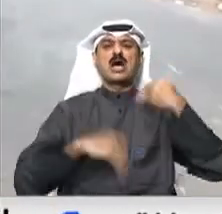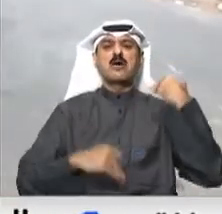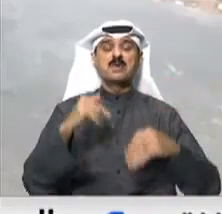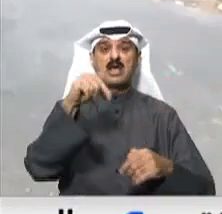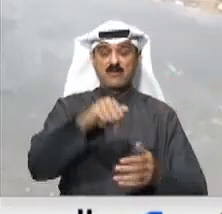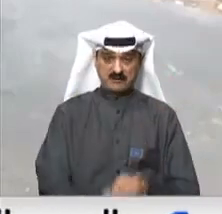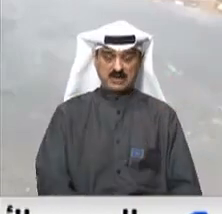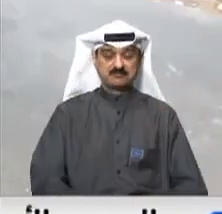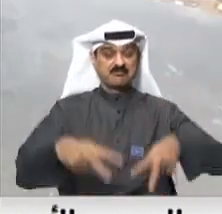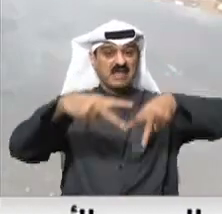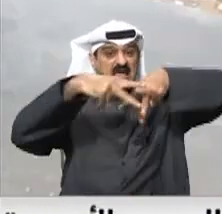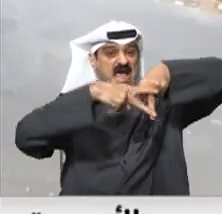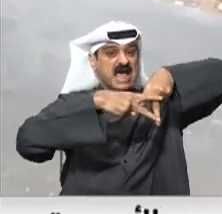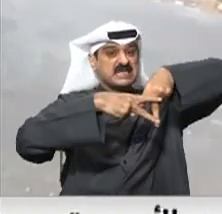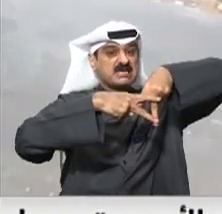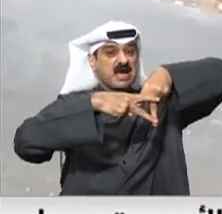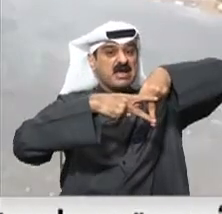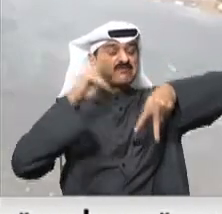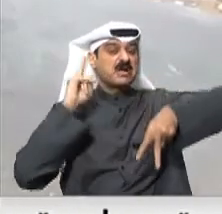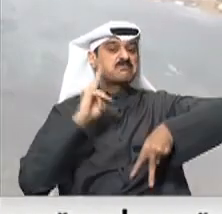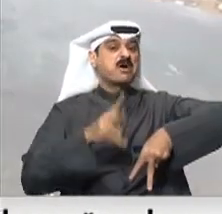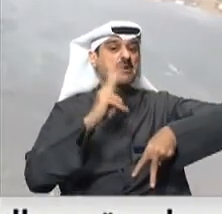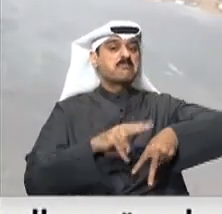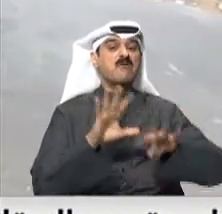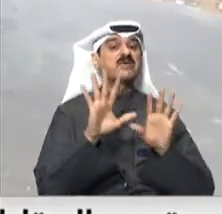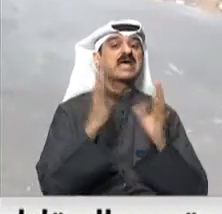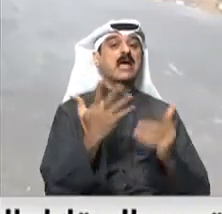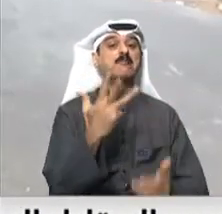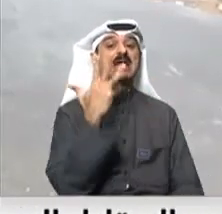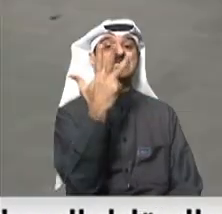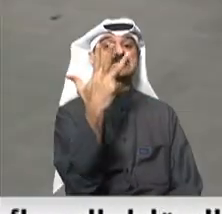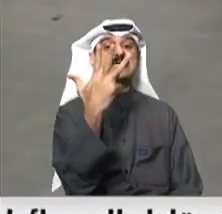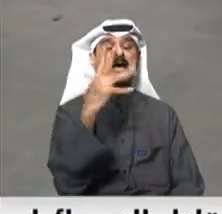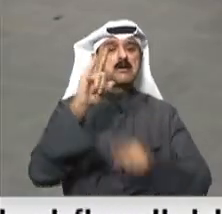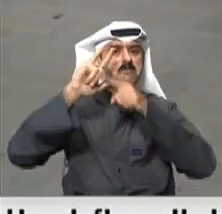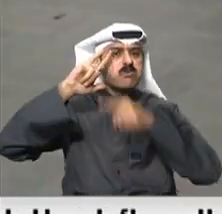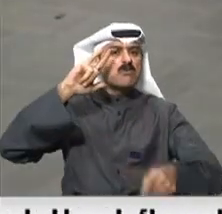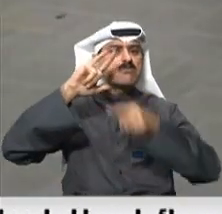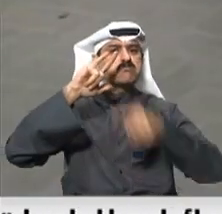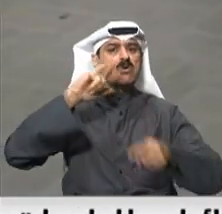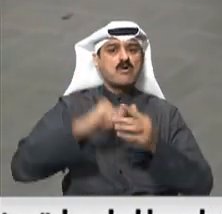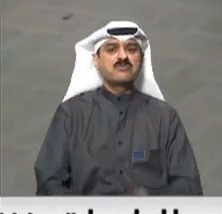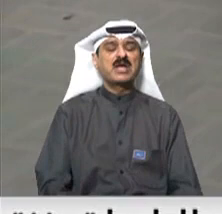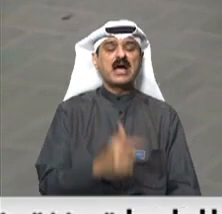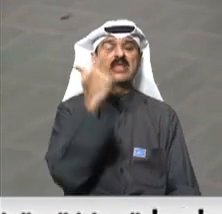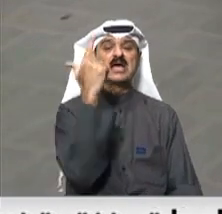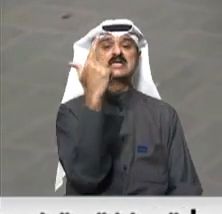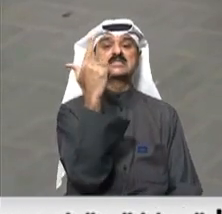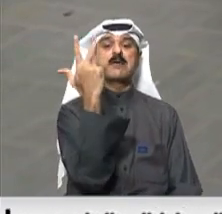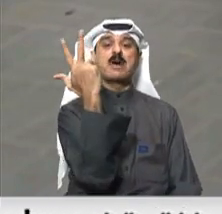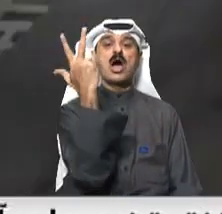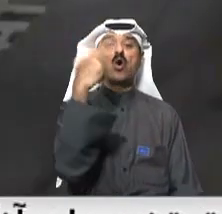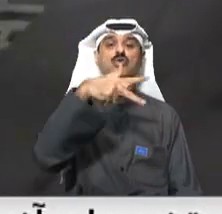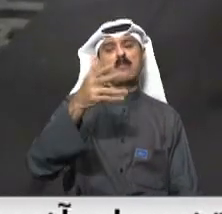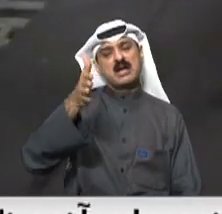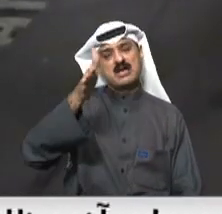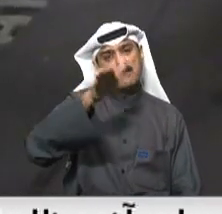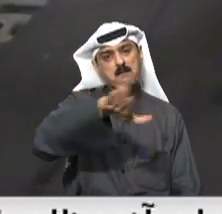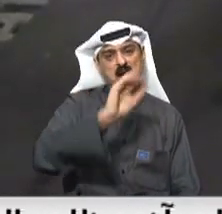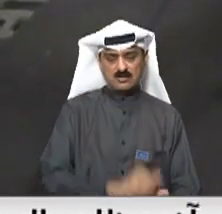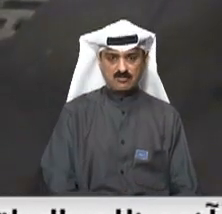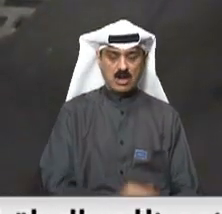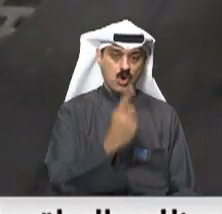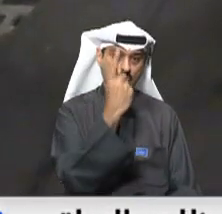ارتكب الاحتلال الاسرائيلي تسعه مجازر راح ضحيتها 87 شهيدا واكثر من